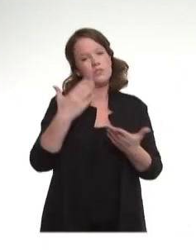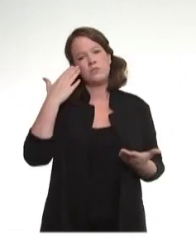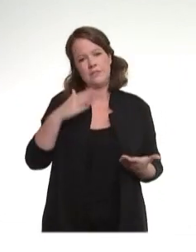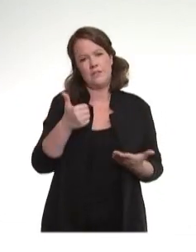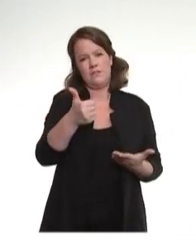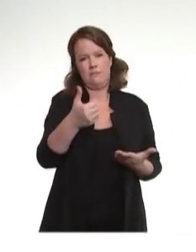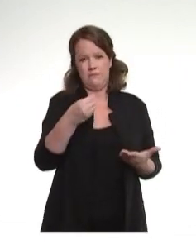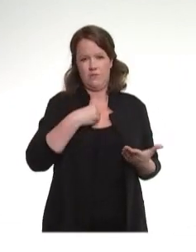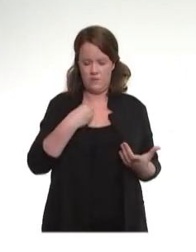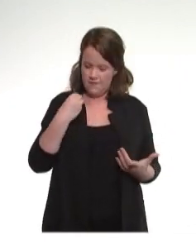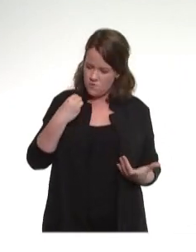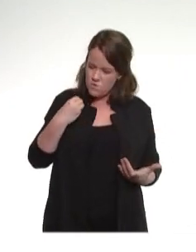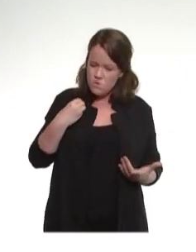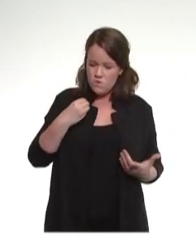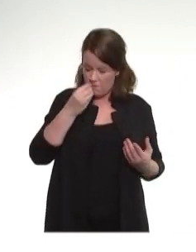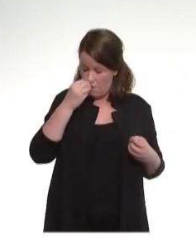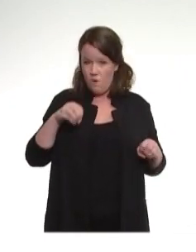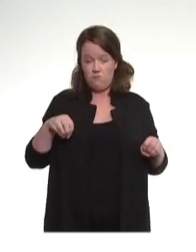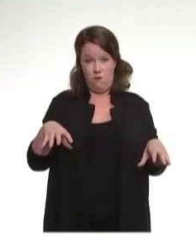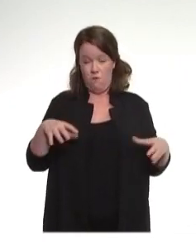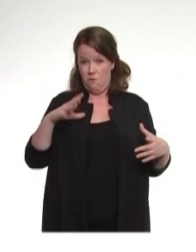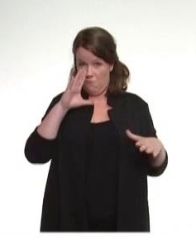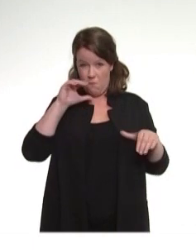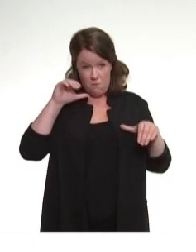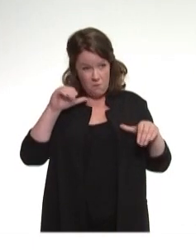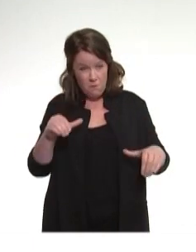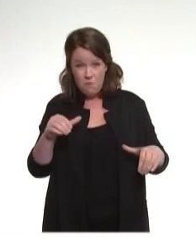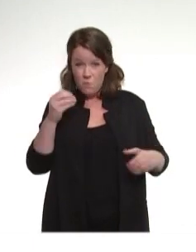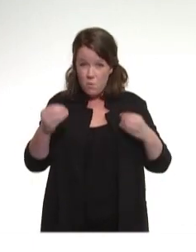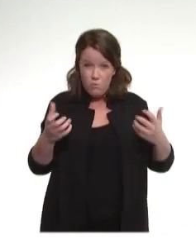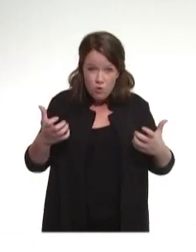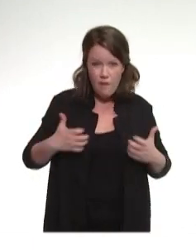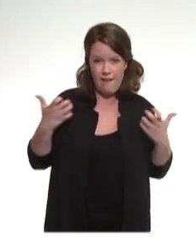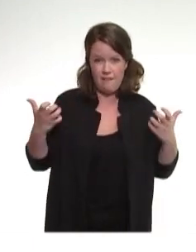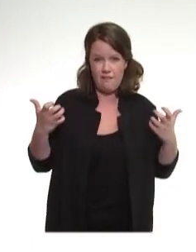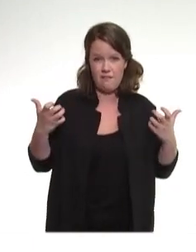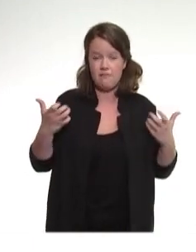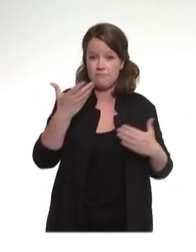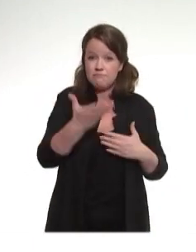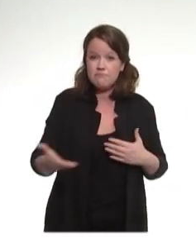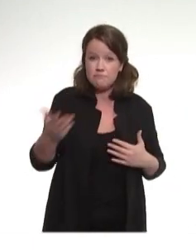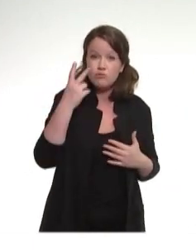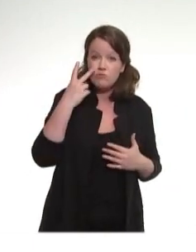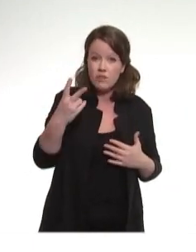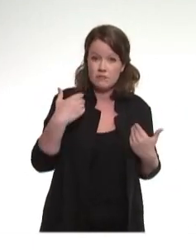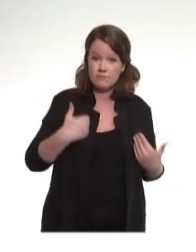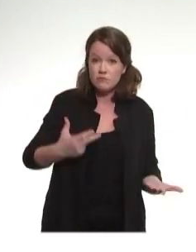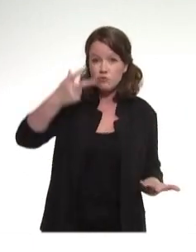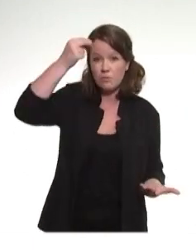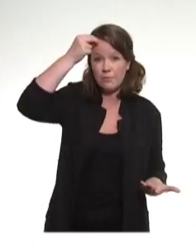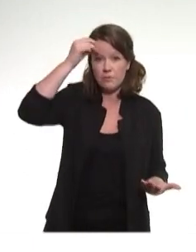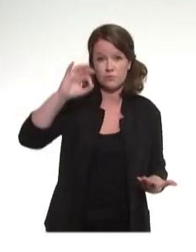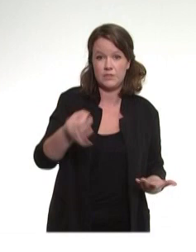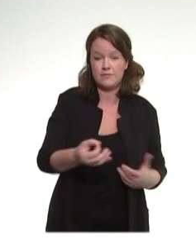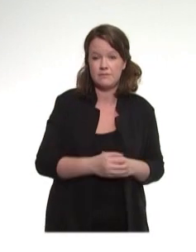parfois du désespoir parfois de la colère que nous comprenons ces sentiments mais que nous voulons y répondre par des